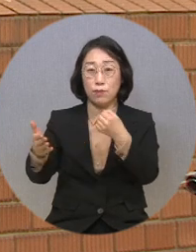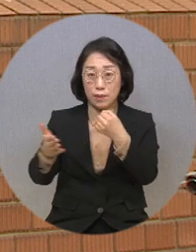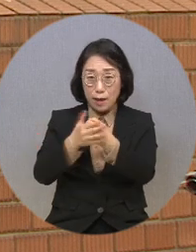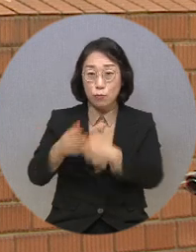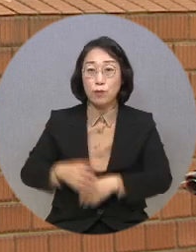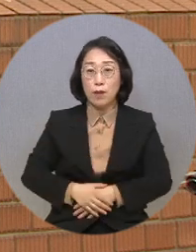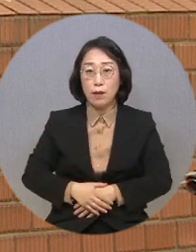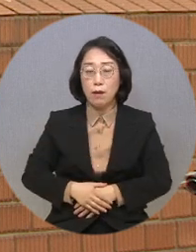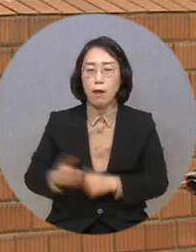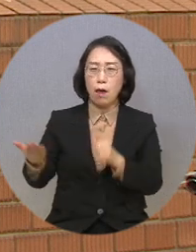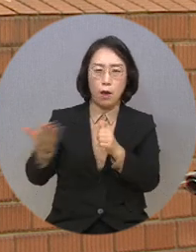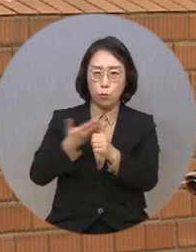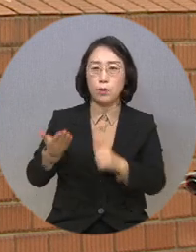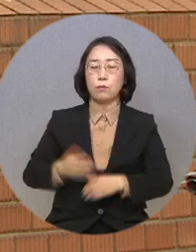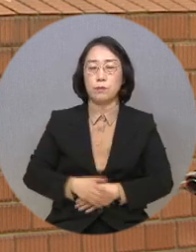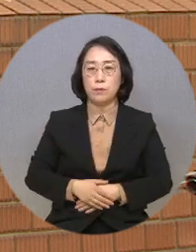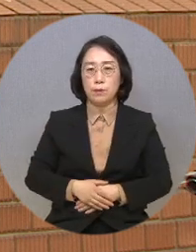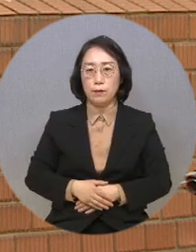해고된 것입니다.